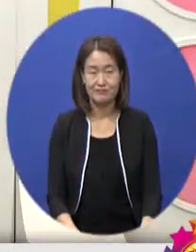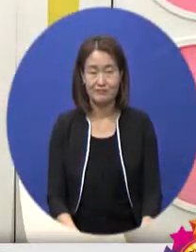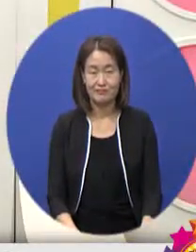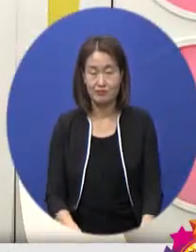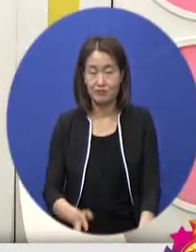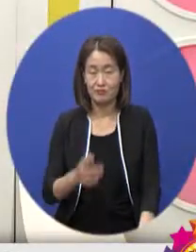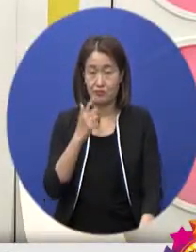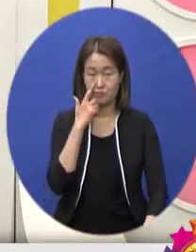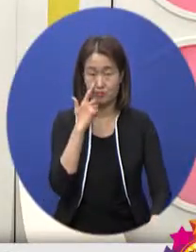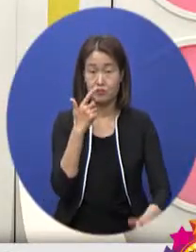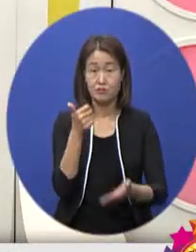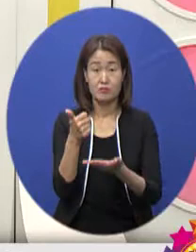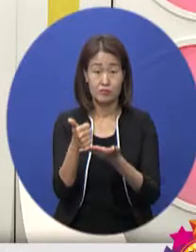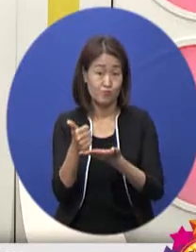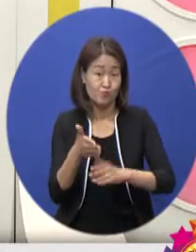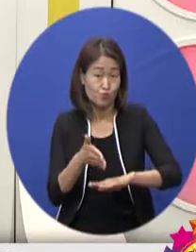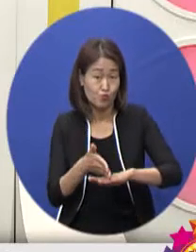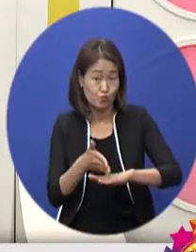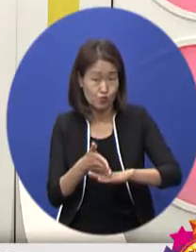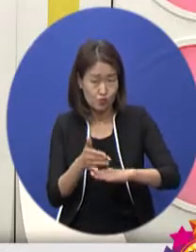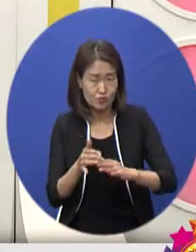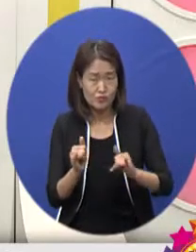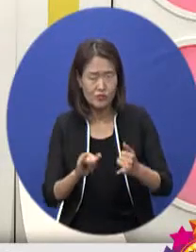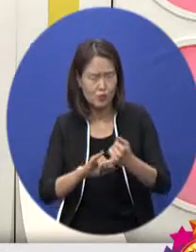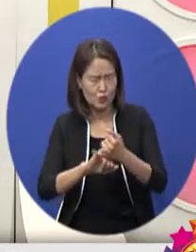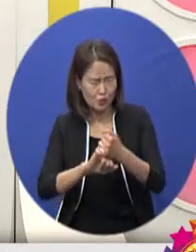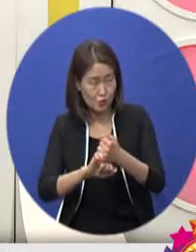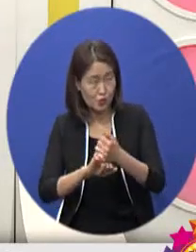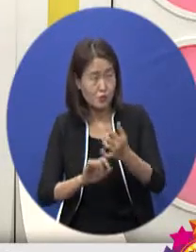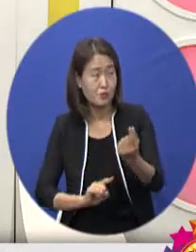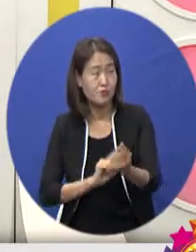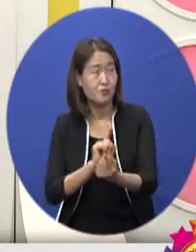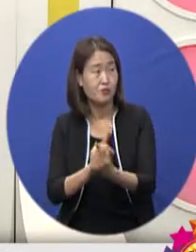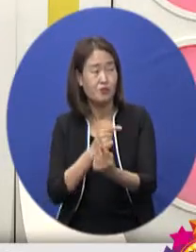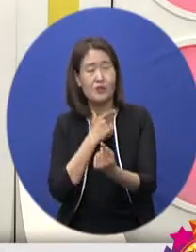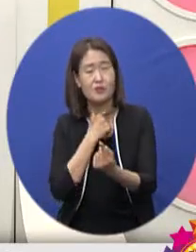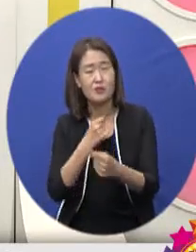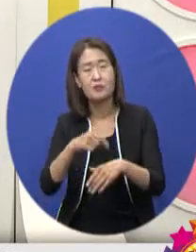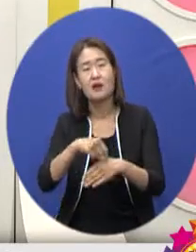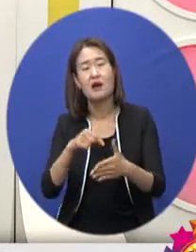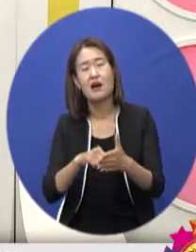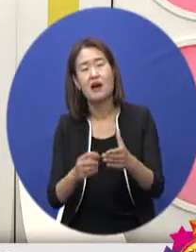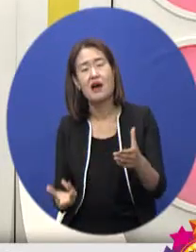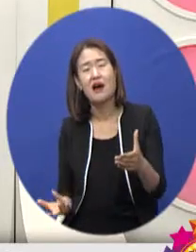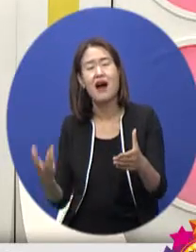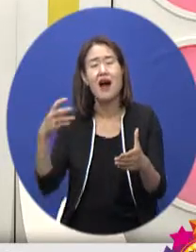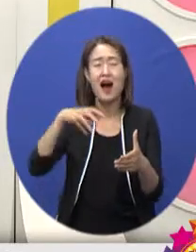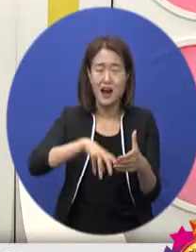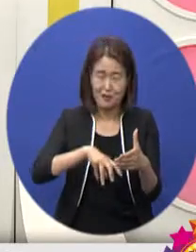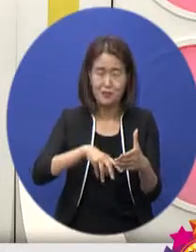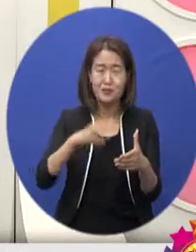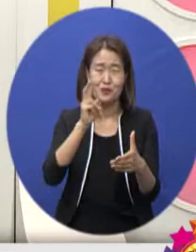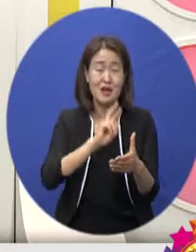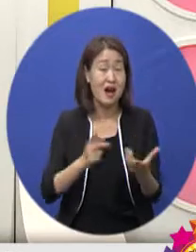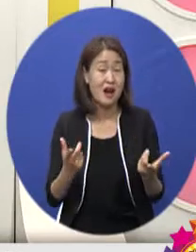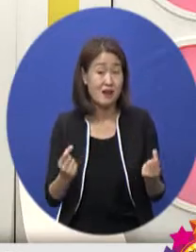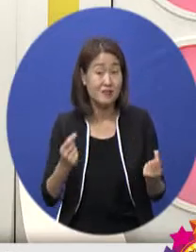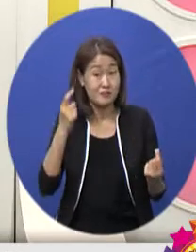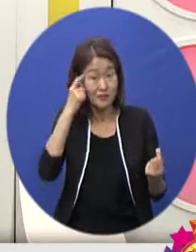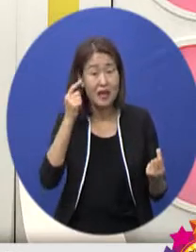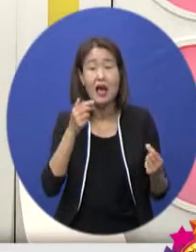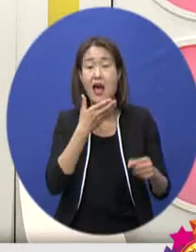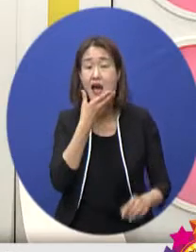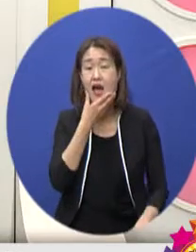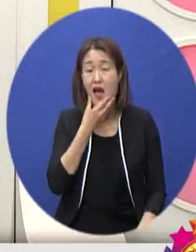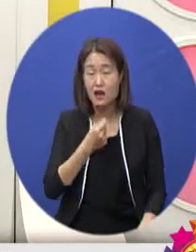우리 아버님 꼭 그 고마우셨던 분 어머니 만나셨으면 좋겠어요. 그러니까요. 그거를 마음에 담으셔서 부르신 것 같아요. 네. 네. 행복한